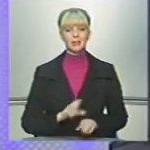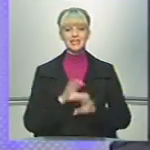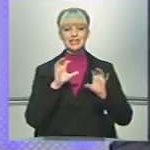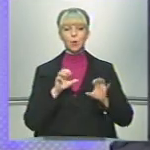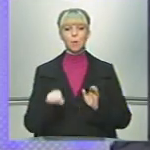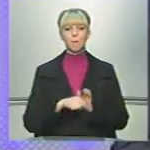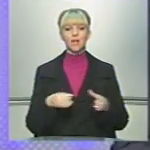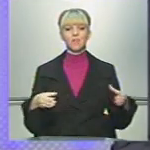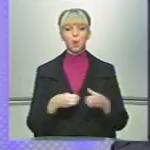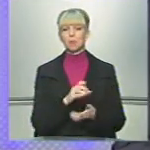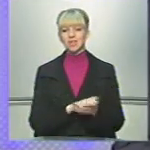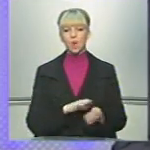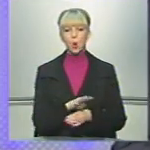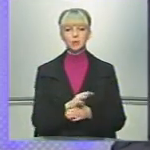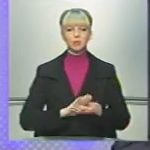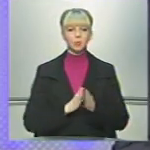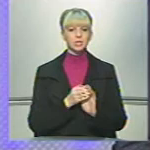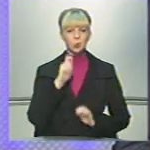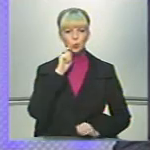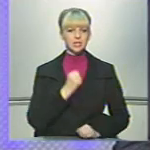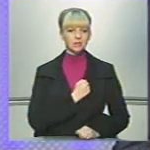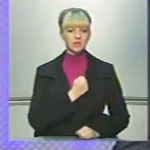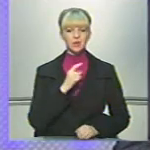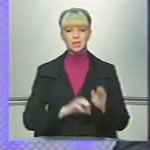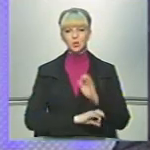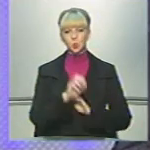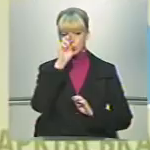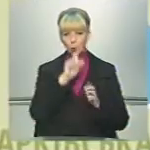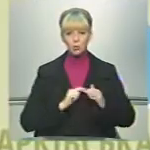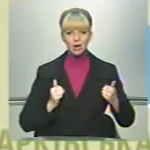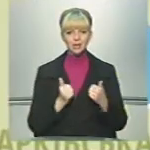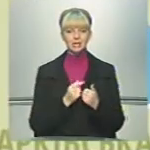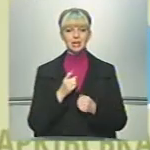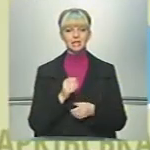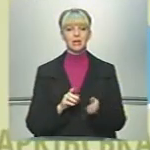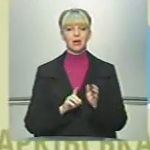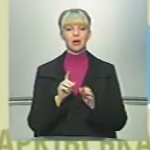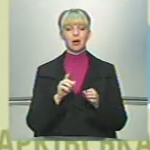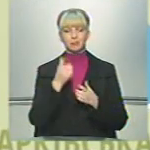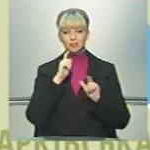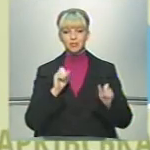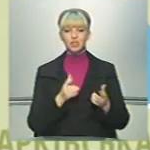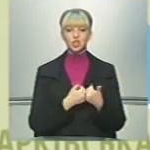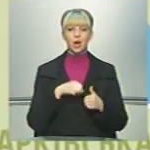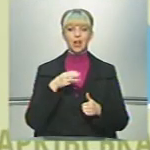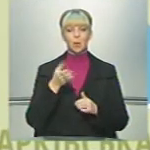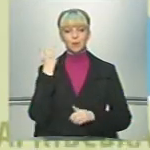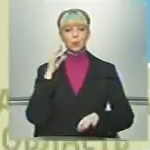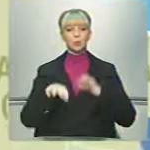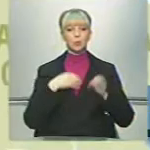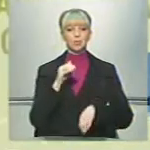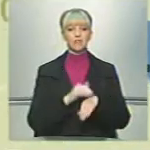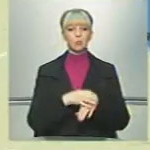банд формування і далі обстрілюють позиції українських військових на сході країни. За зведенням прес-центру штабу АТО, за минулу добу